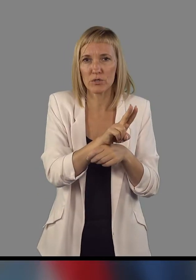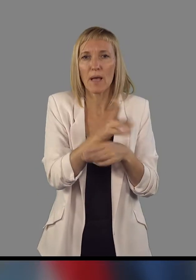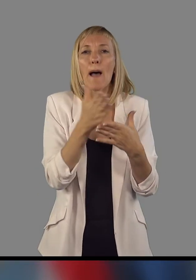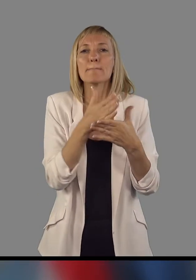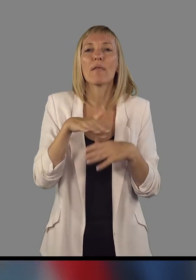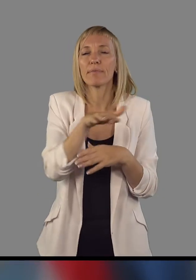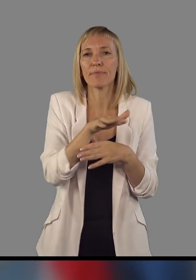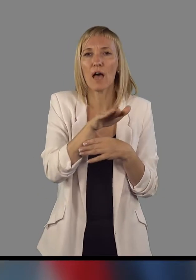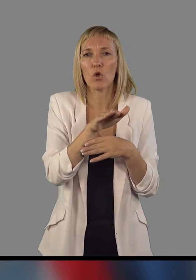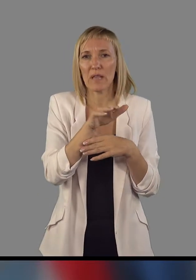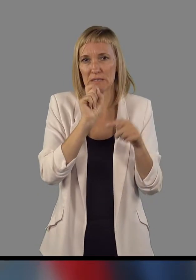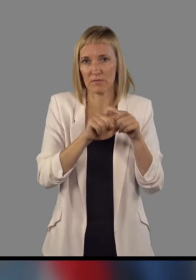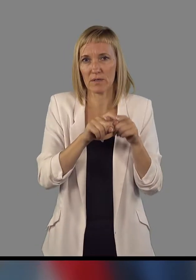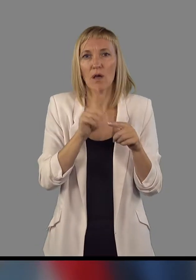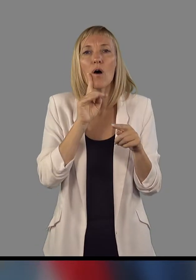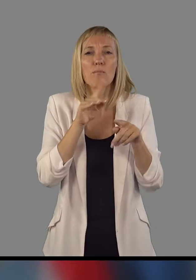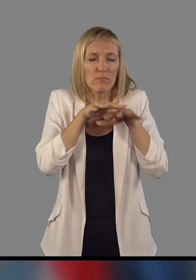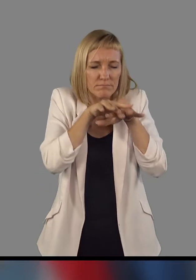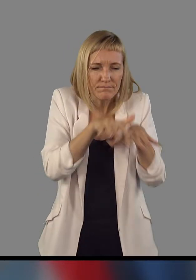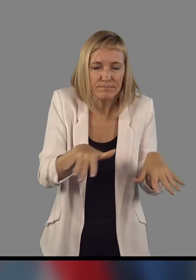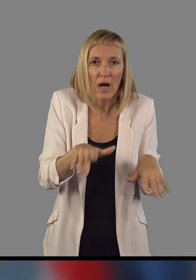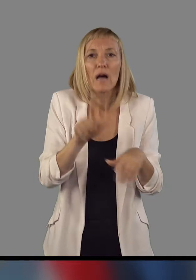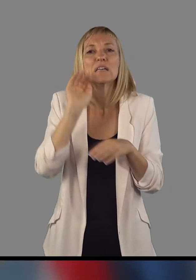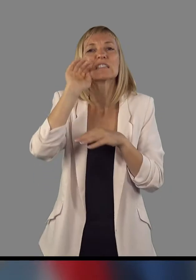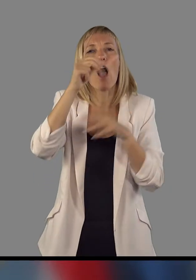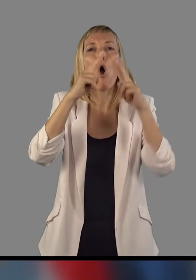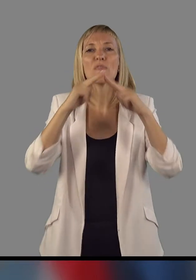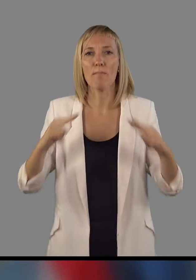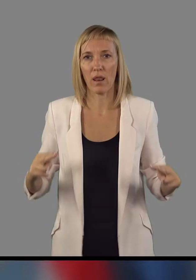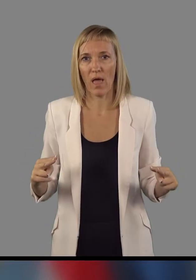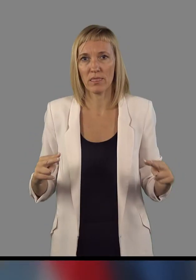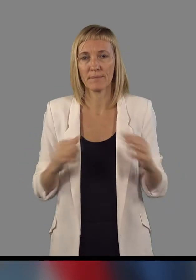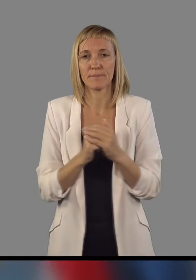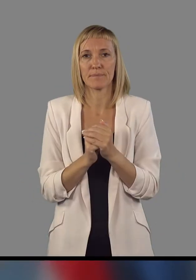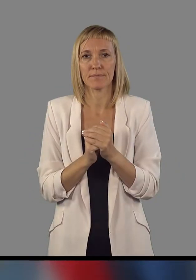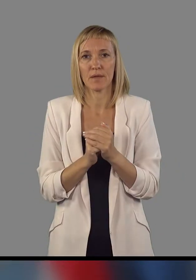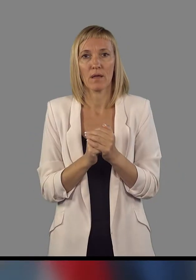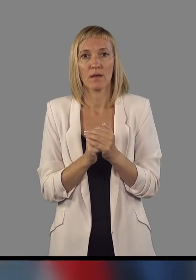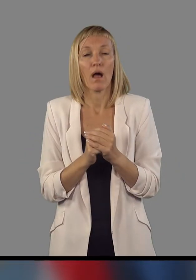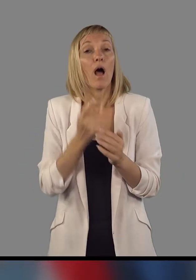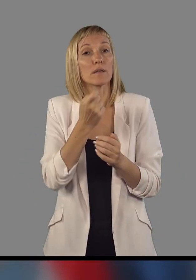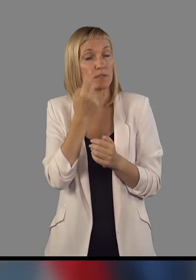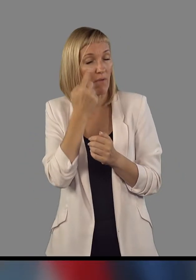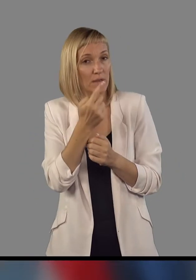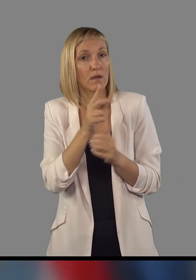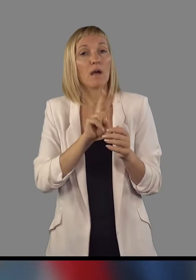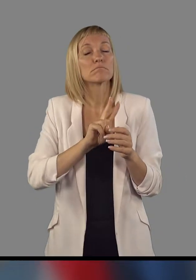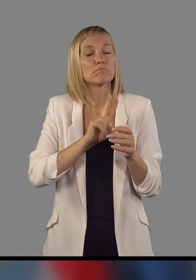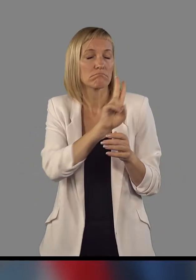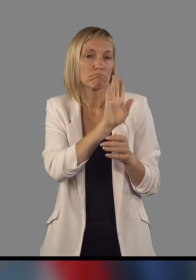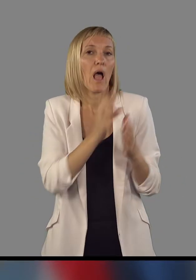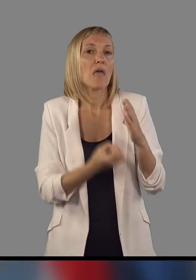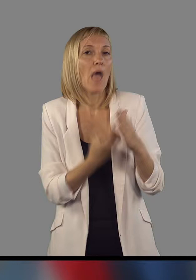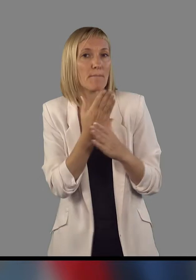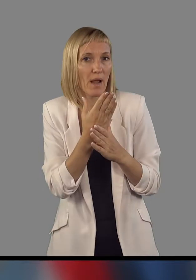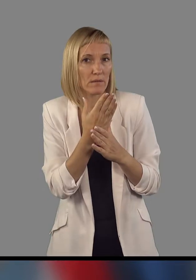sklop varnosti in pa mednarodnih zadev bo posebno poudarek Zahodnemu Balkanu. Tako z